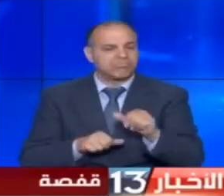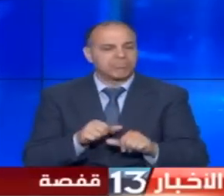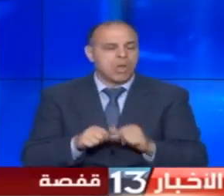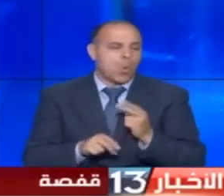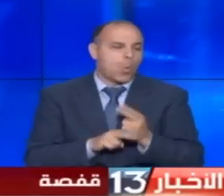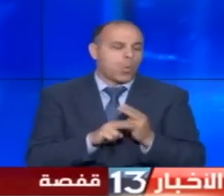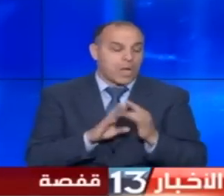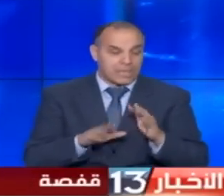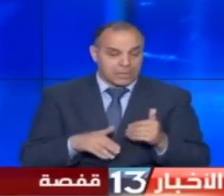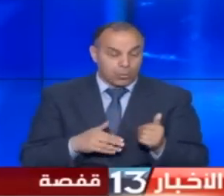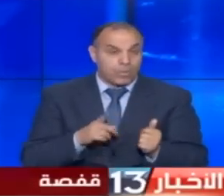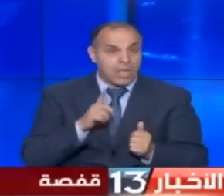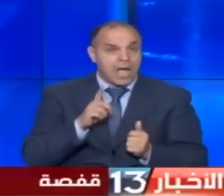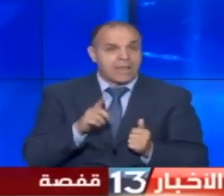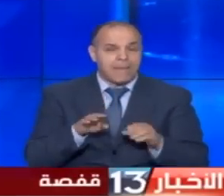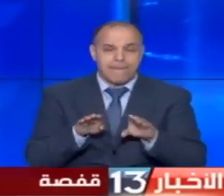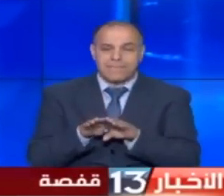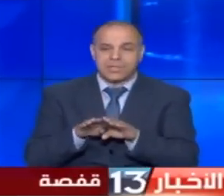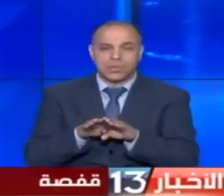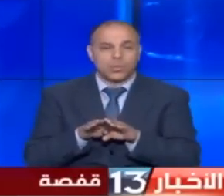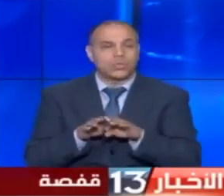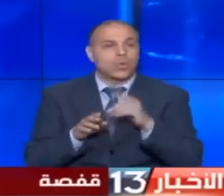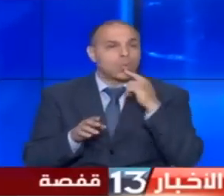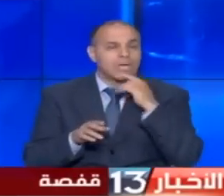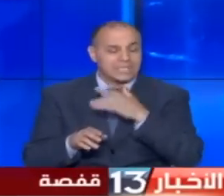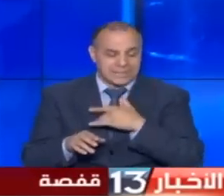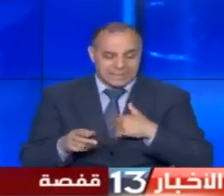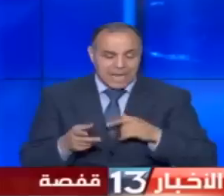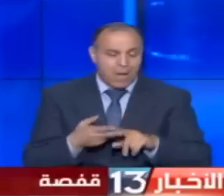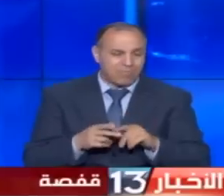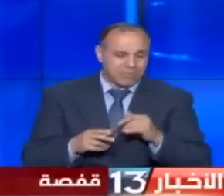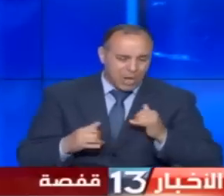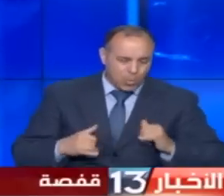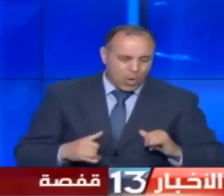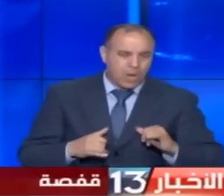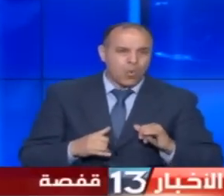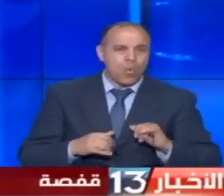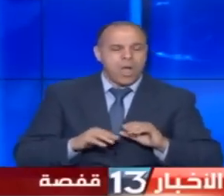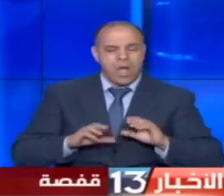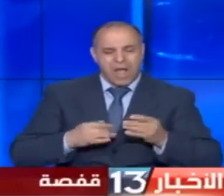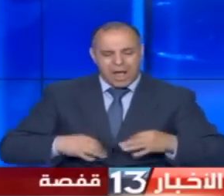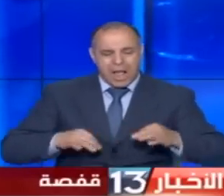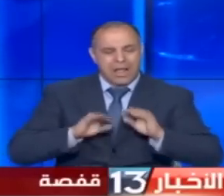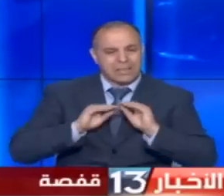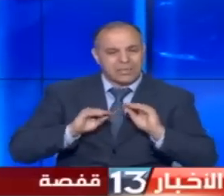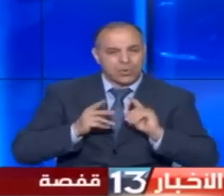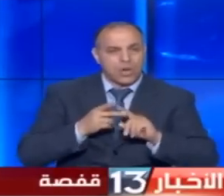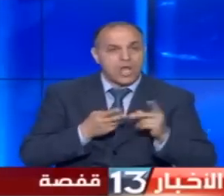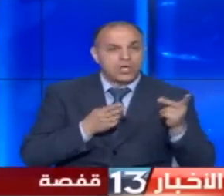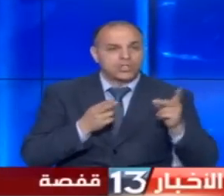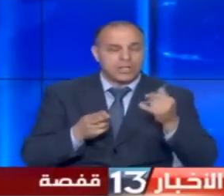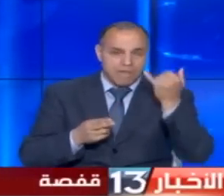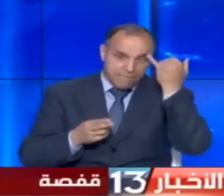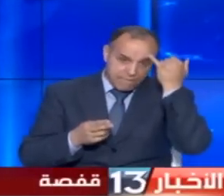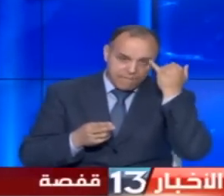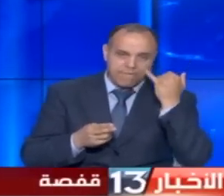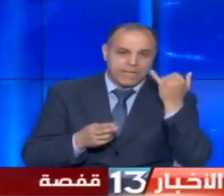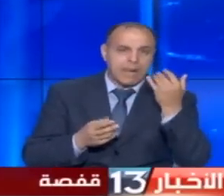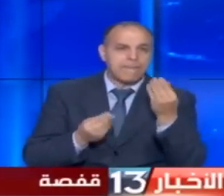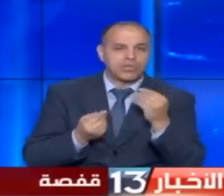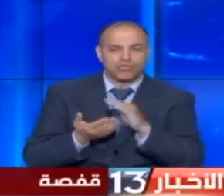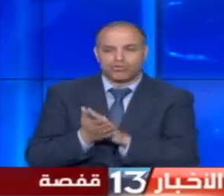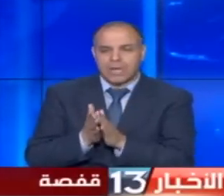سنوات خاصه على مستوى الوحدات الصحيه وبعض قاعات التدريس من هنا جاءت بديره وعديد